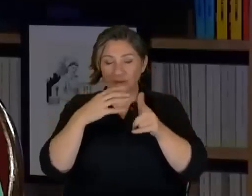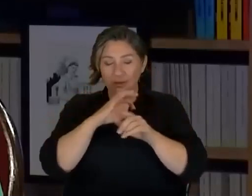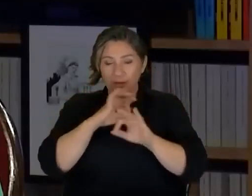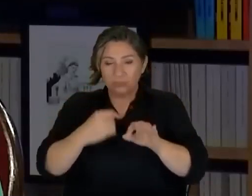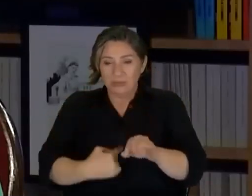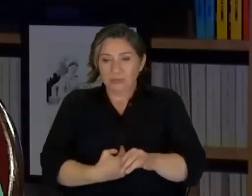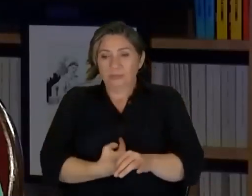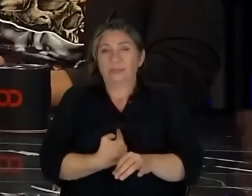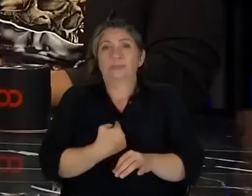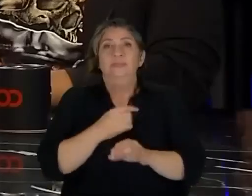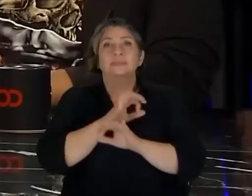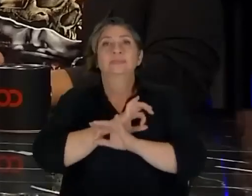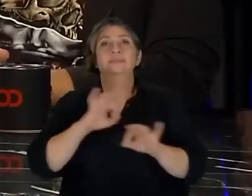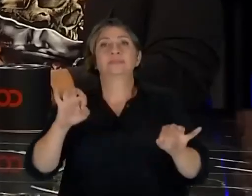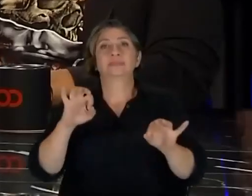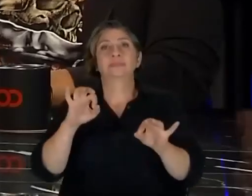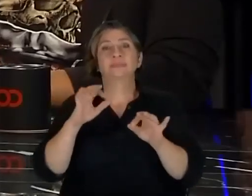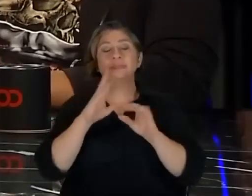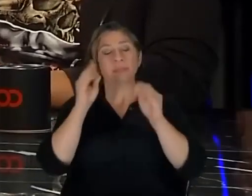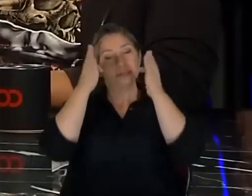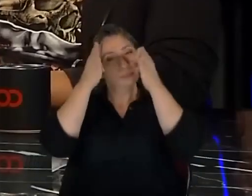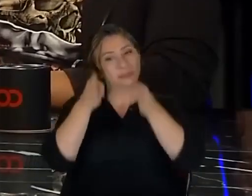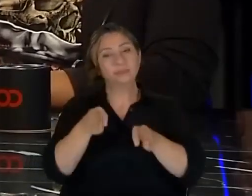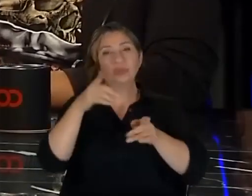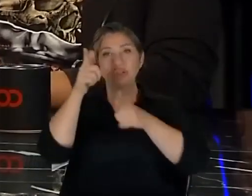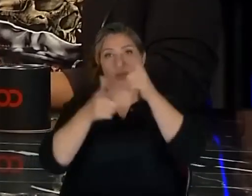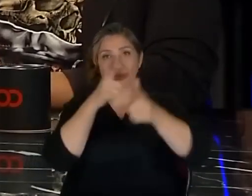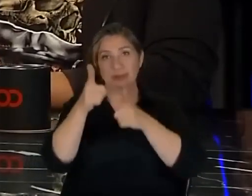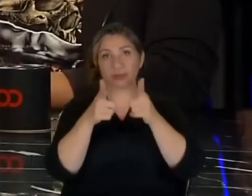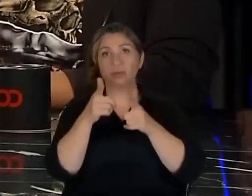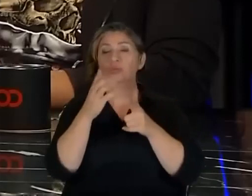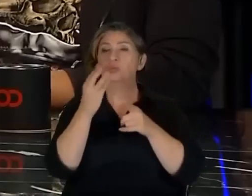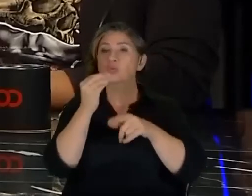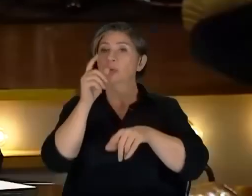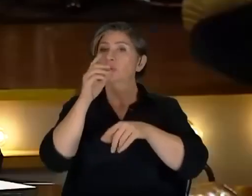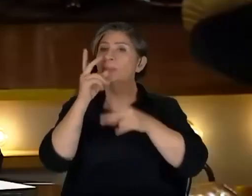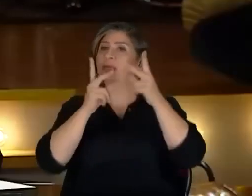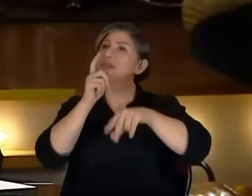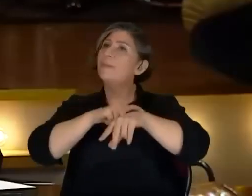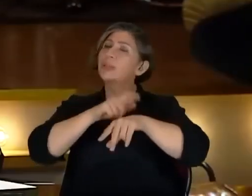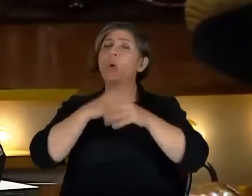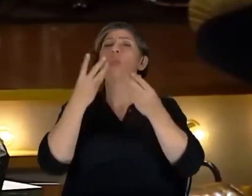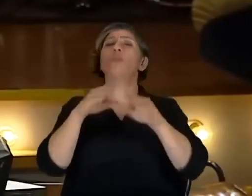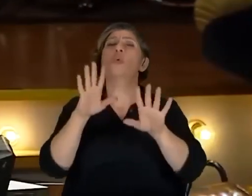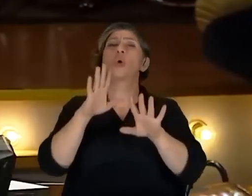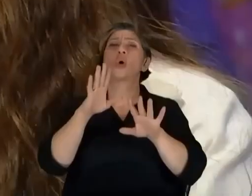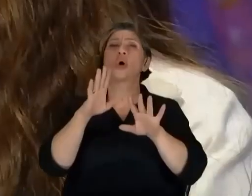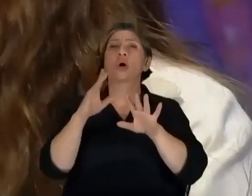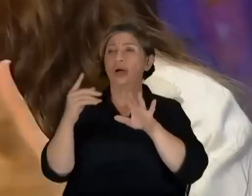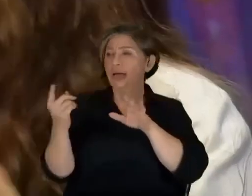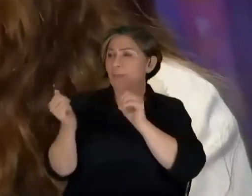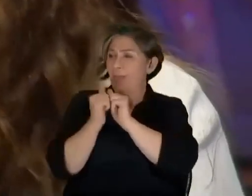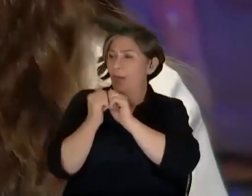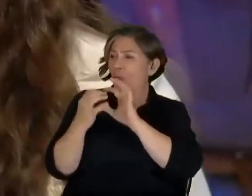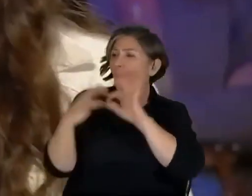yaşadık yani. Bütün sahneleri yaşayarak ve konsantre olarak çektik. Birçok zaman çünkü bu olamayabiliyor. Karşındaki